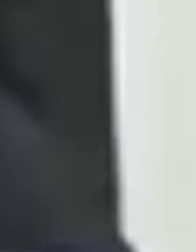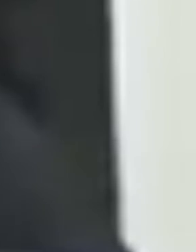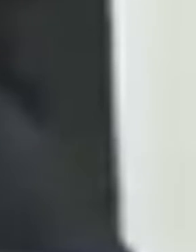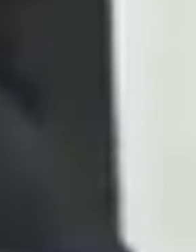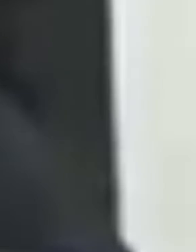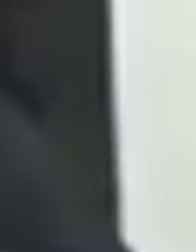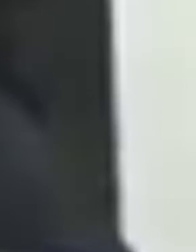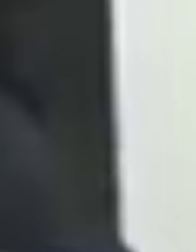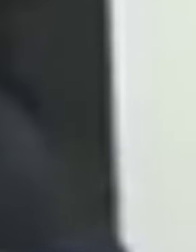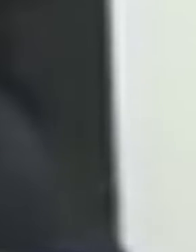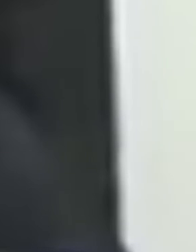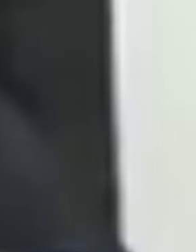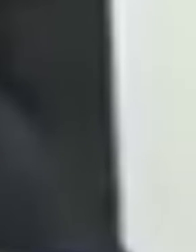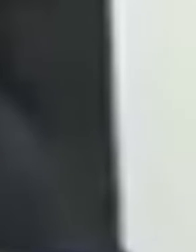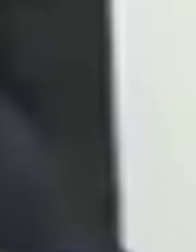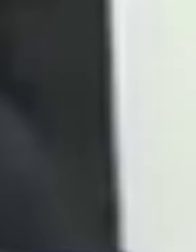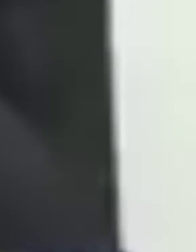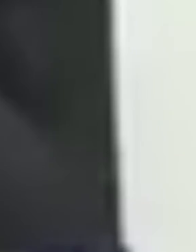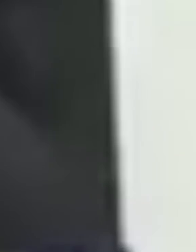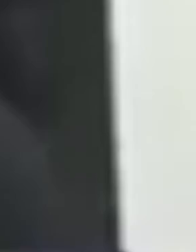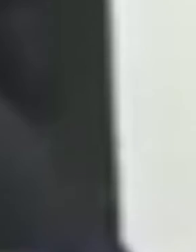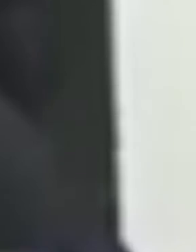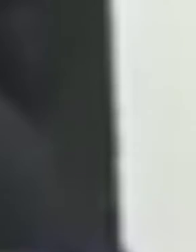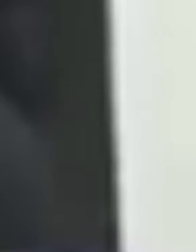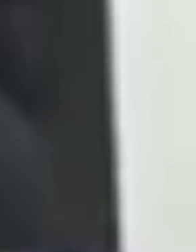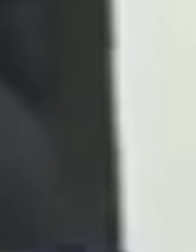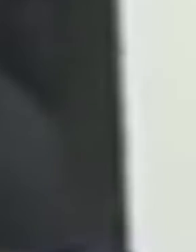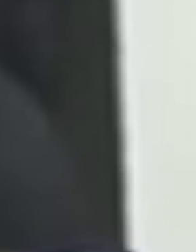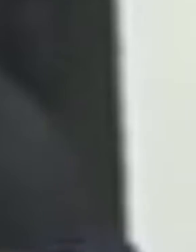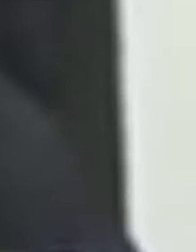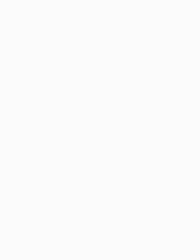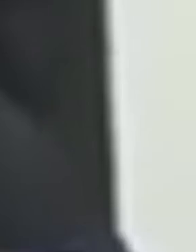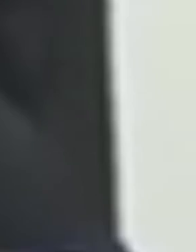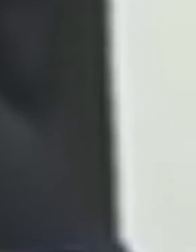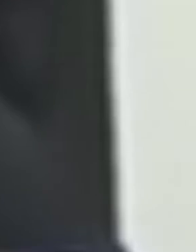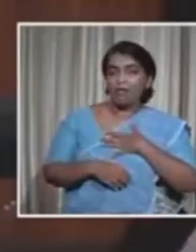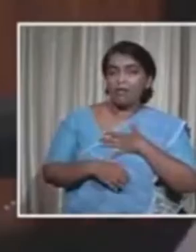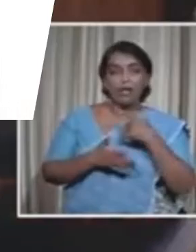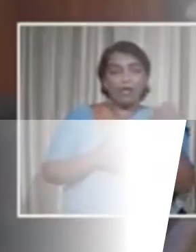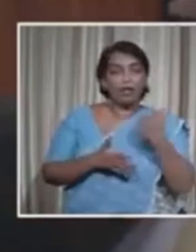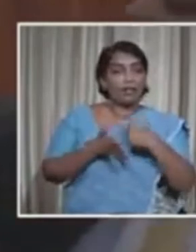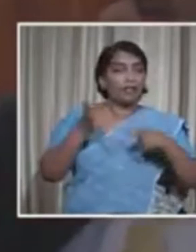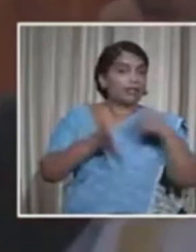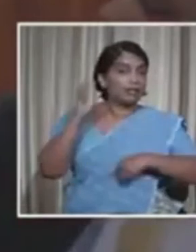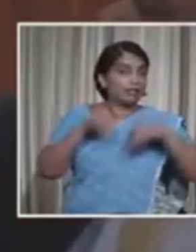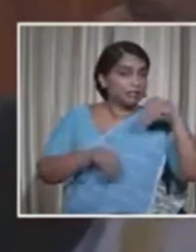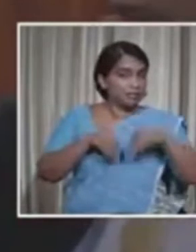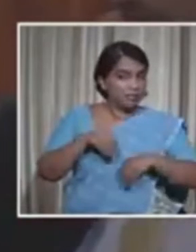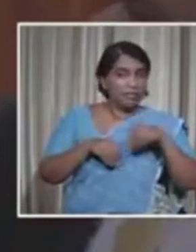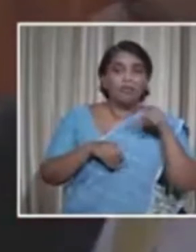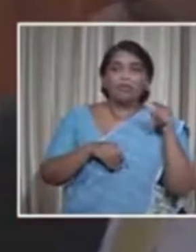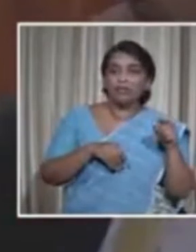2022 ராஜபக்ஷ அரசில் இருந்து வெளியேறும் முடிவை இலங்கை தொழிலாளர் காங்கிரஸ் எடுத்துள்ளது. பாராளுமன்ற